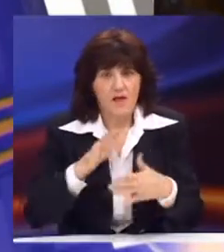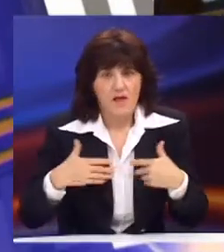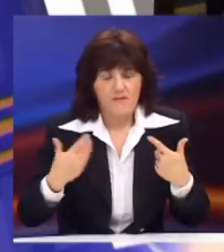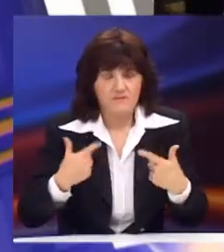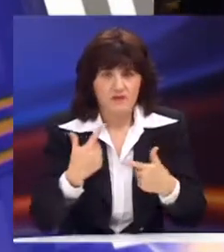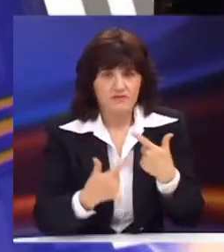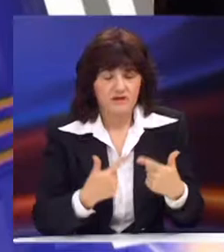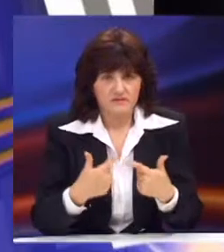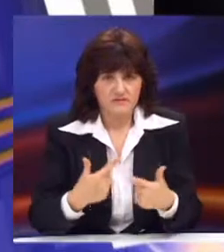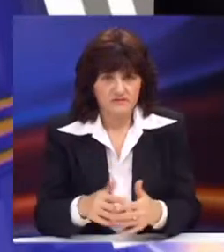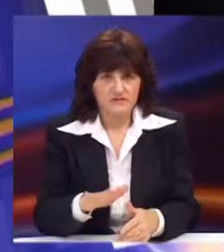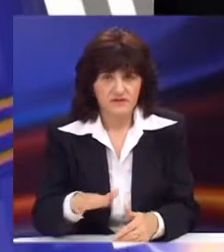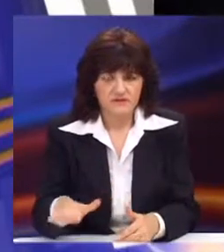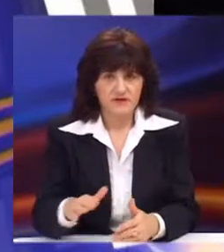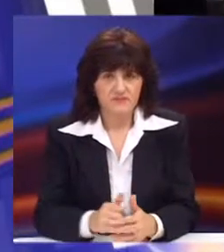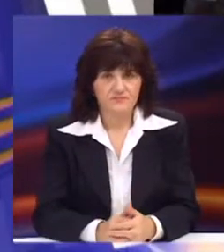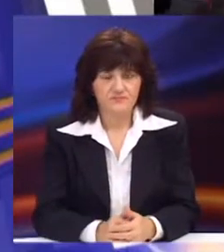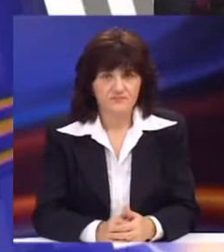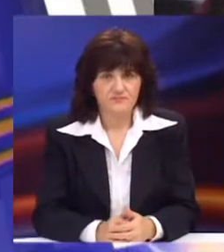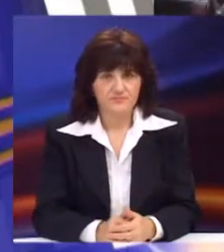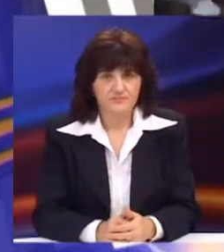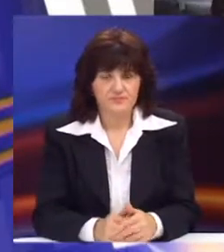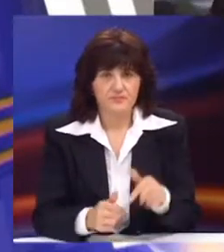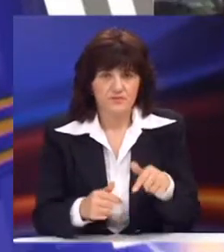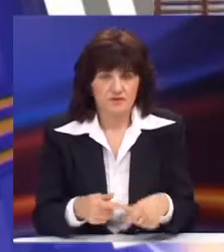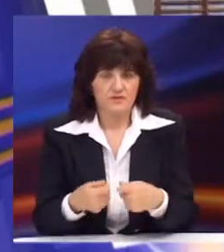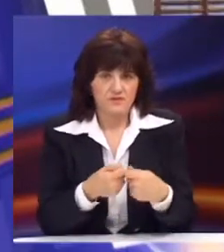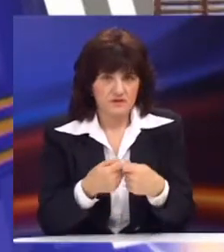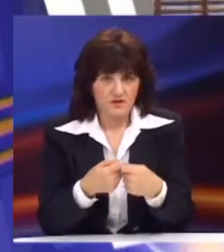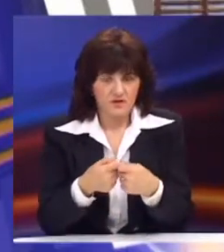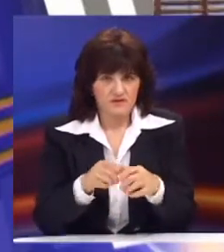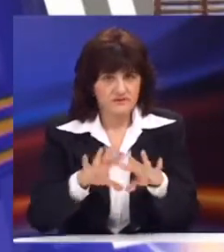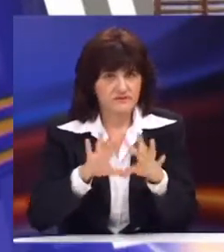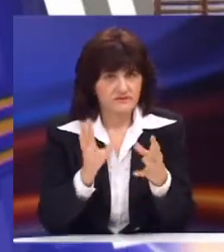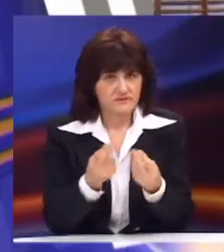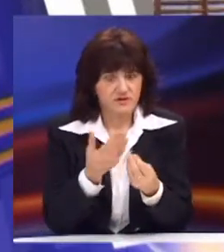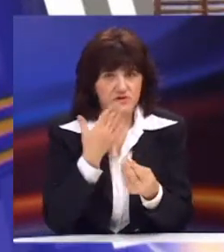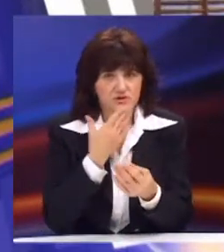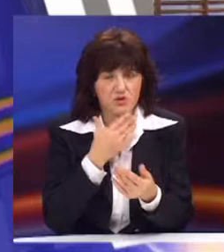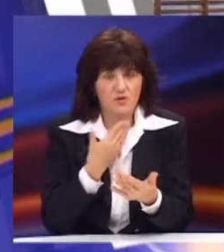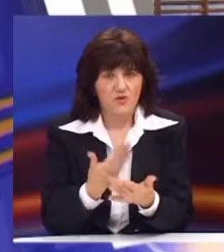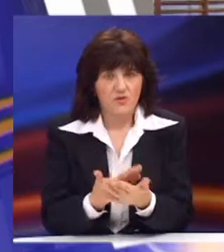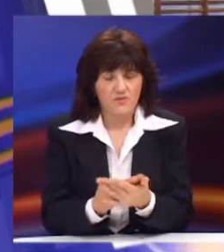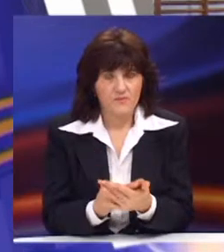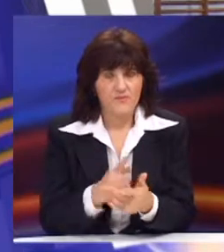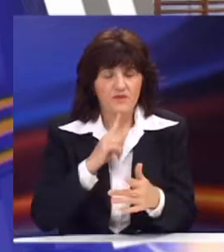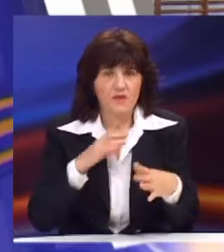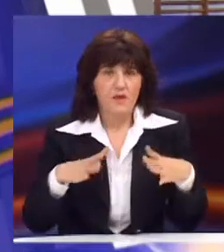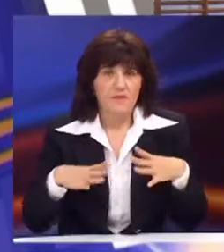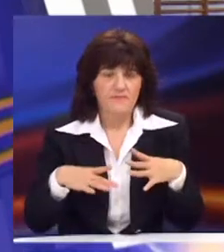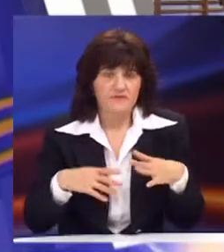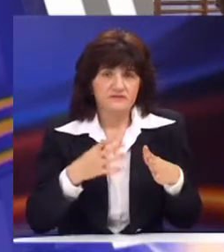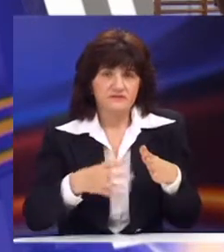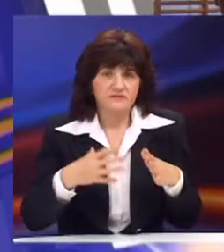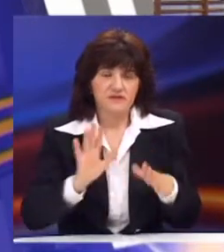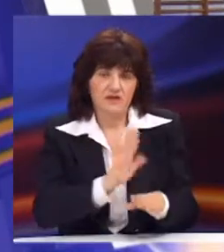nešto mlađi, ali i najmlađi, odnosno deca. Mesna zajednica organizuje zajedno sa osnovnom školom, to je jedan dan, a